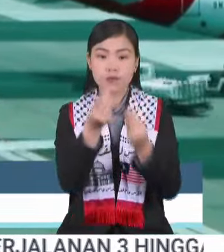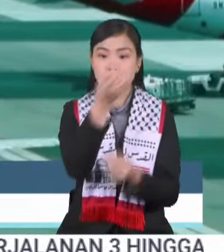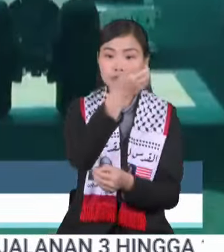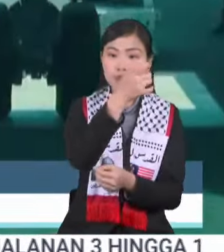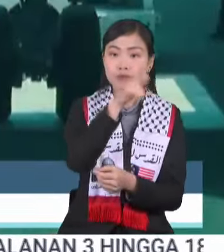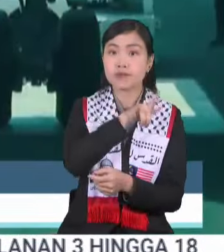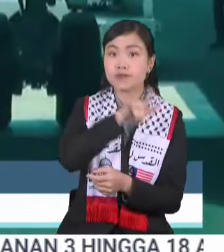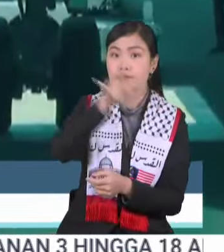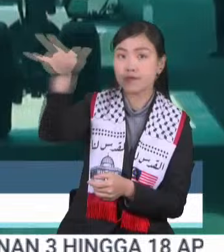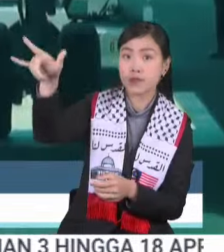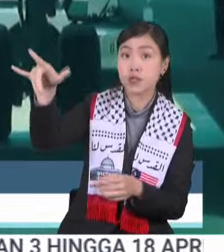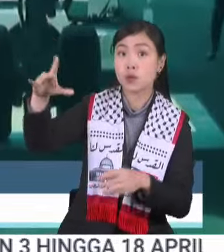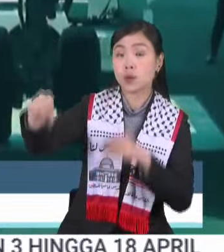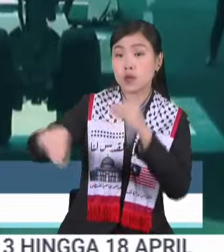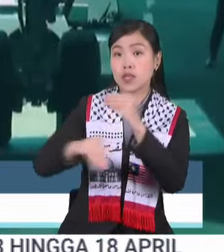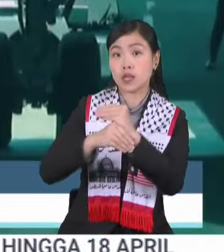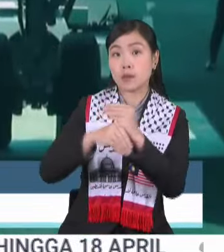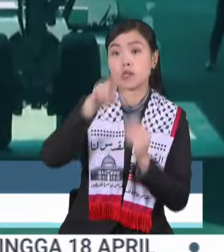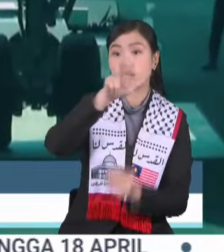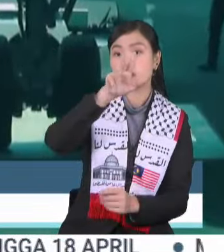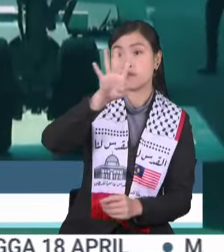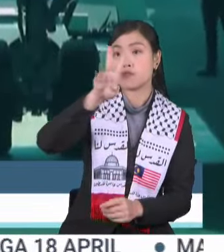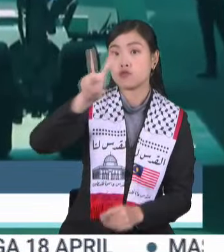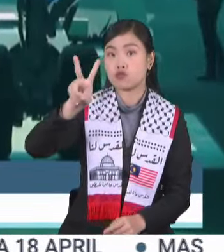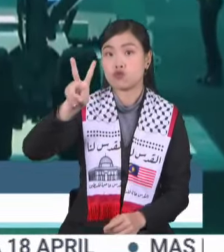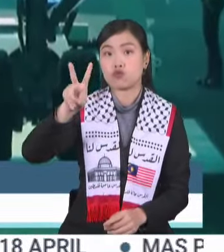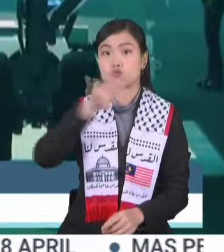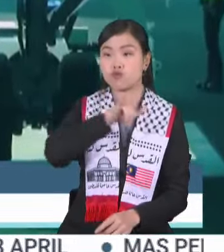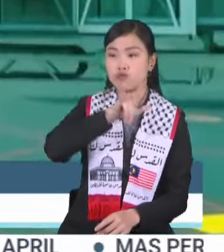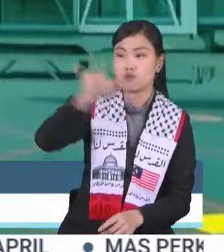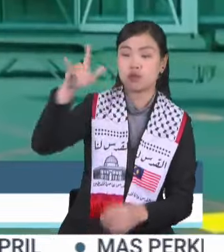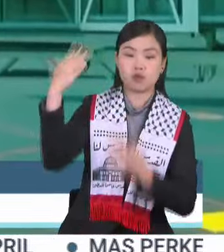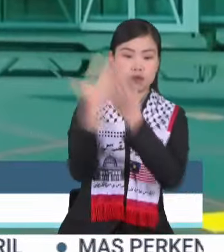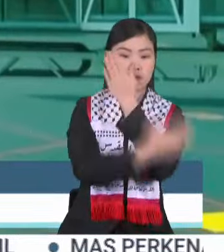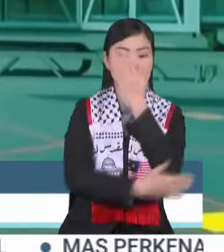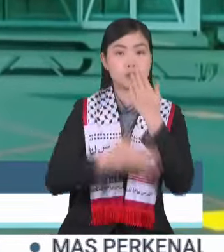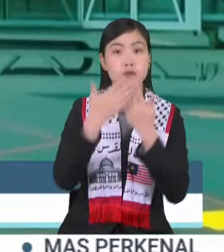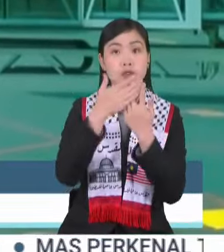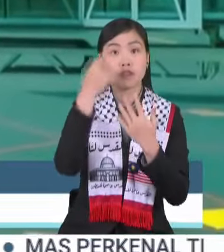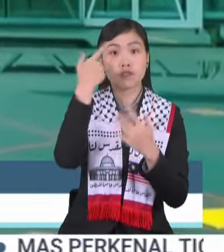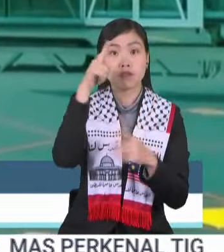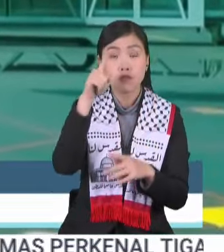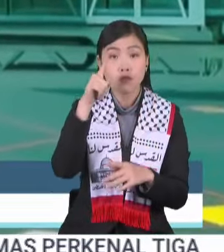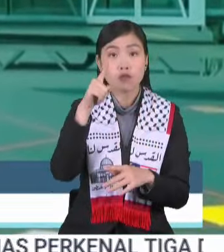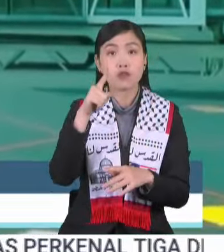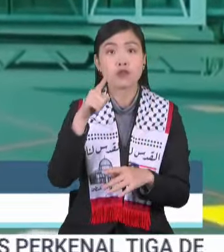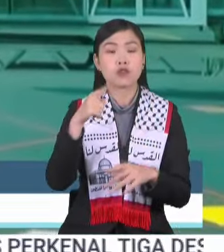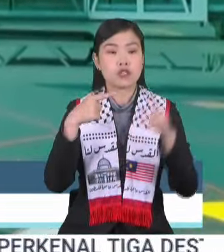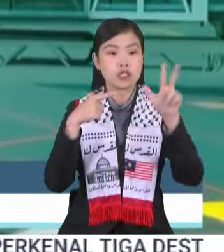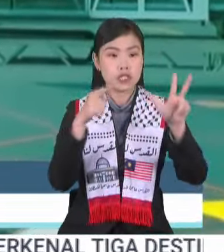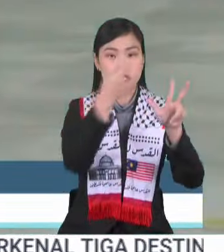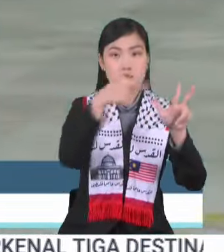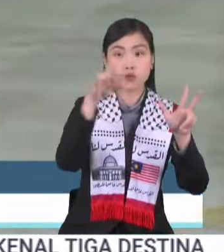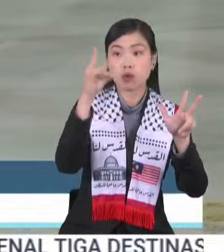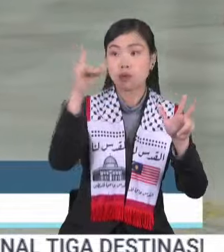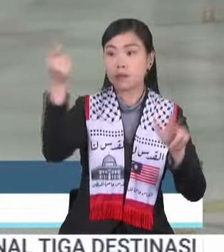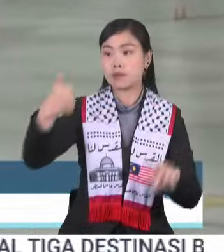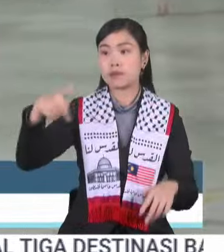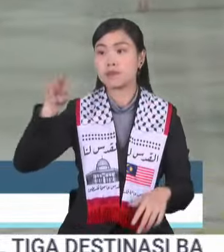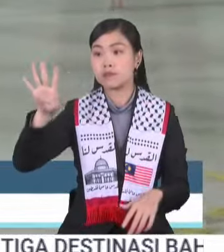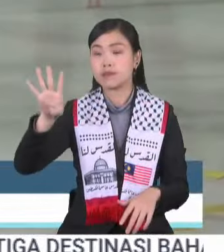ditambah kepada 342 di seluruh negara bagi perjalanan 3 hingga 18